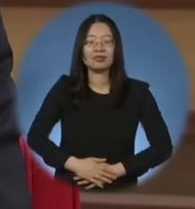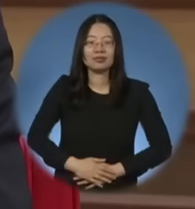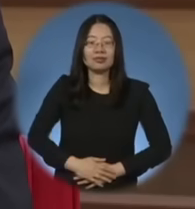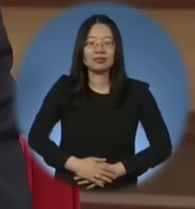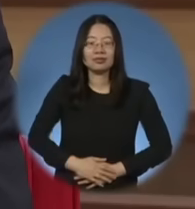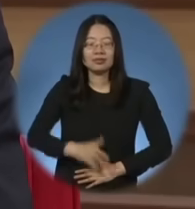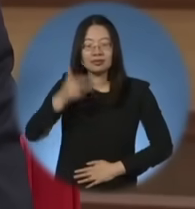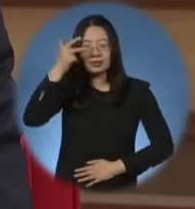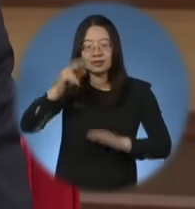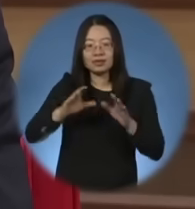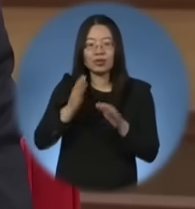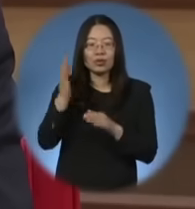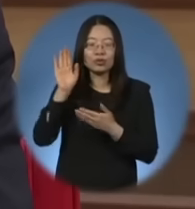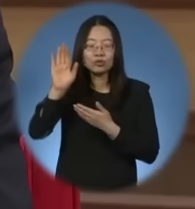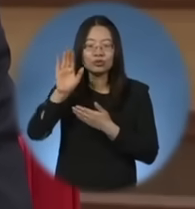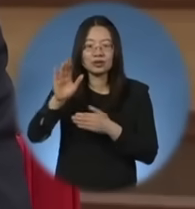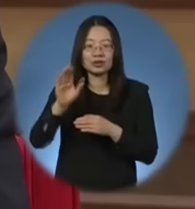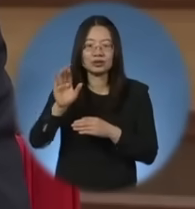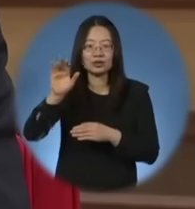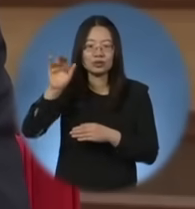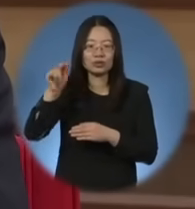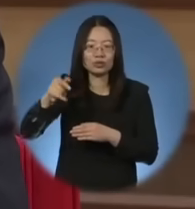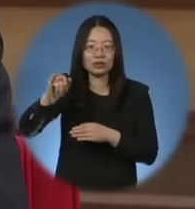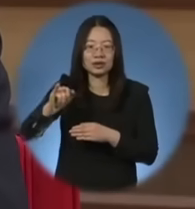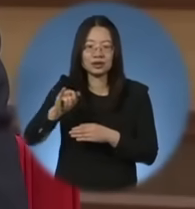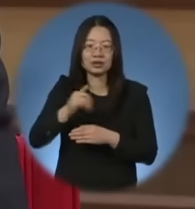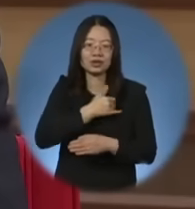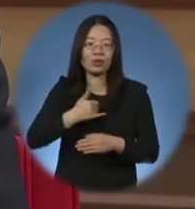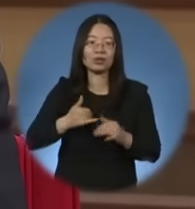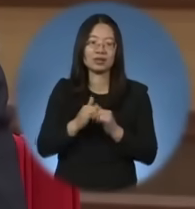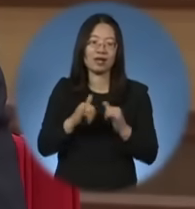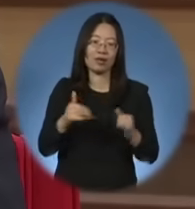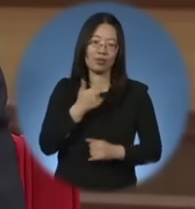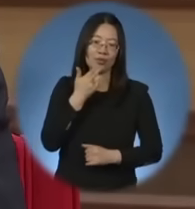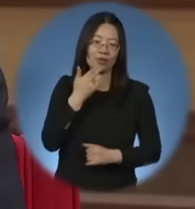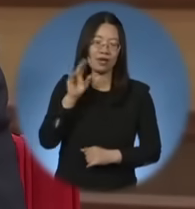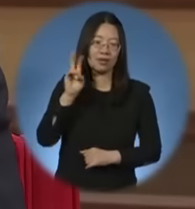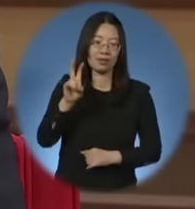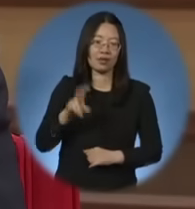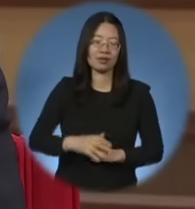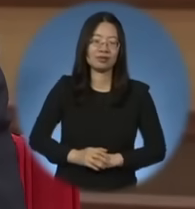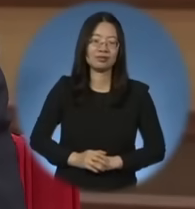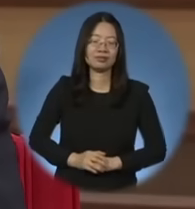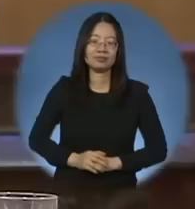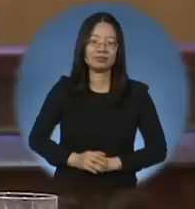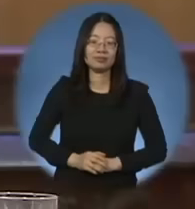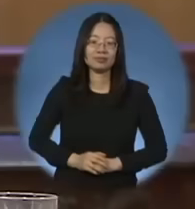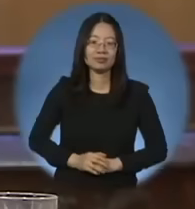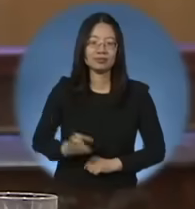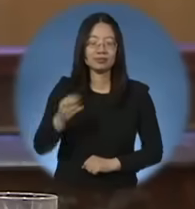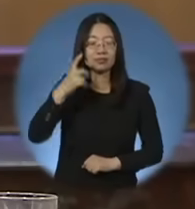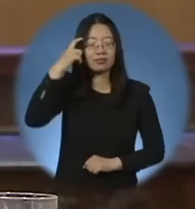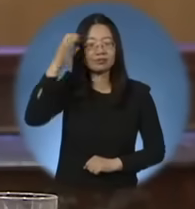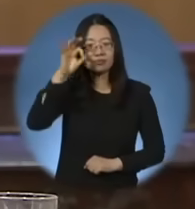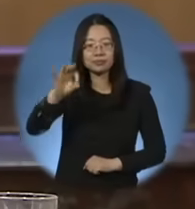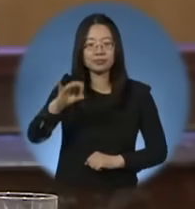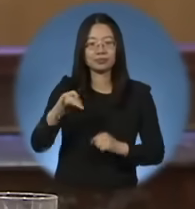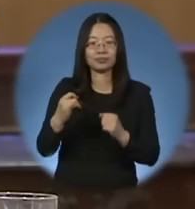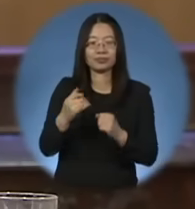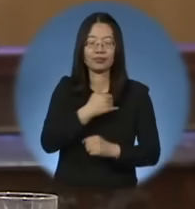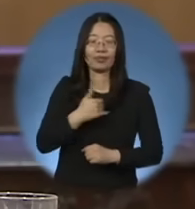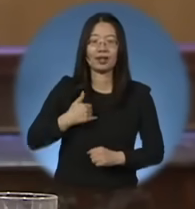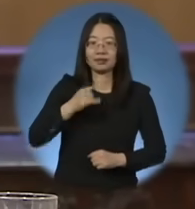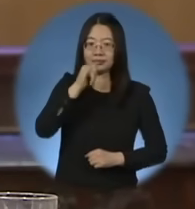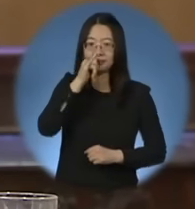생각하잖아요 조선 후기 같으면은 여유가 있는 사람 아니었을 거예요 됐겠죠 어 또 생각해 보니까